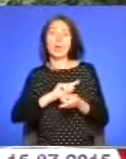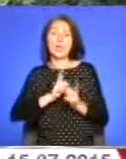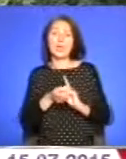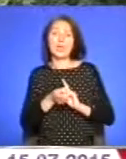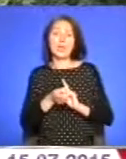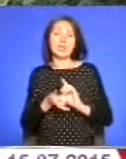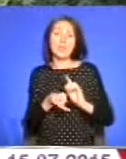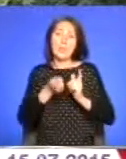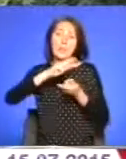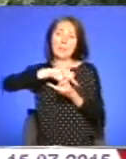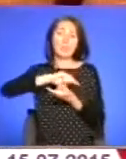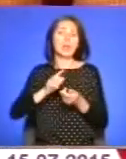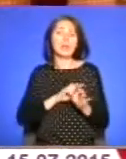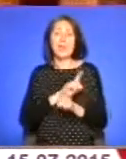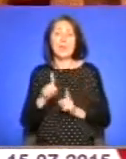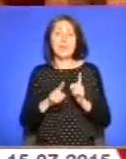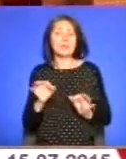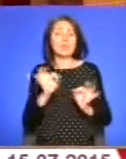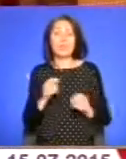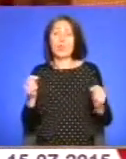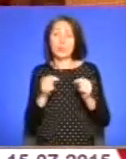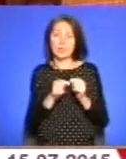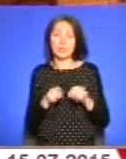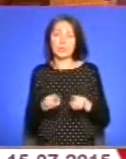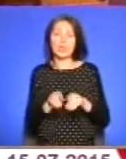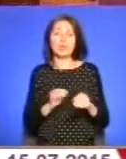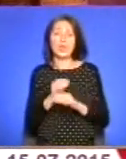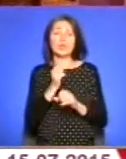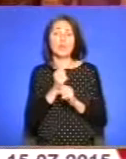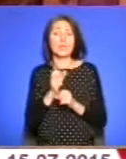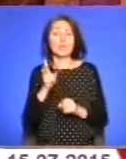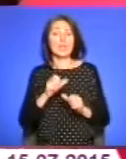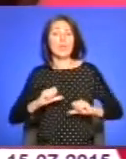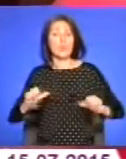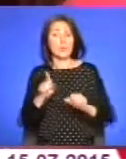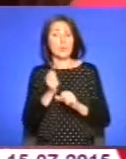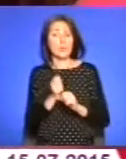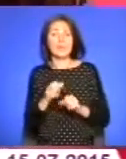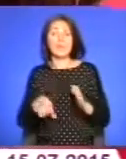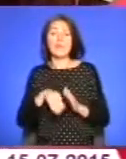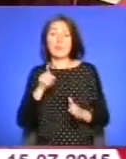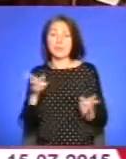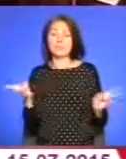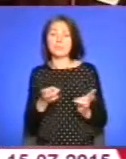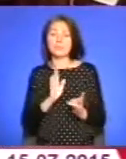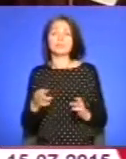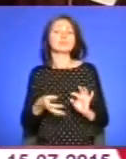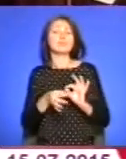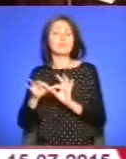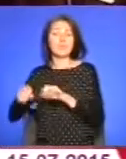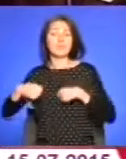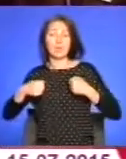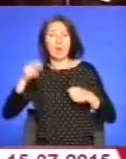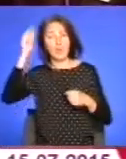не помінявши нічого конкретно. Так додалося роботи членам комісії, що працюватимуть на виборах. Їм доведеться ретельно вивчити зміни